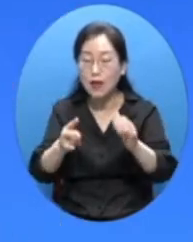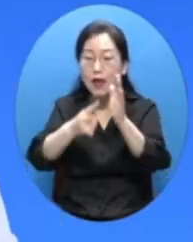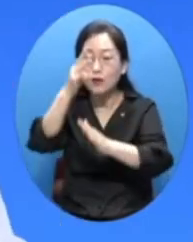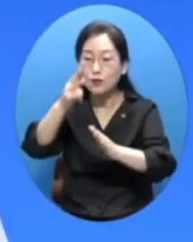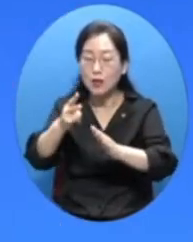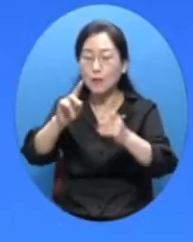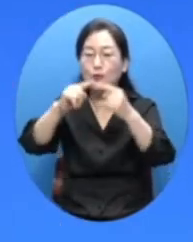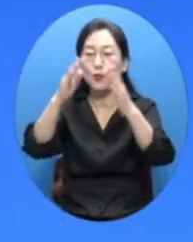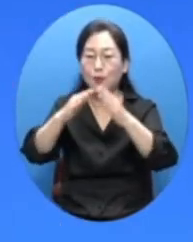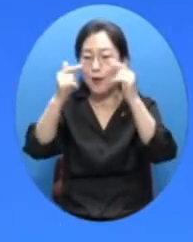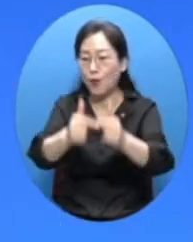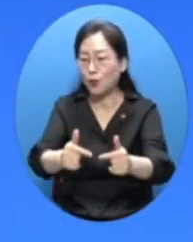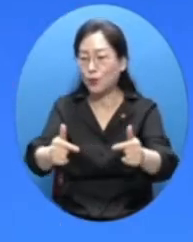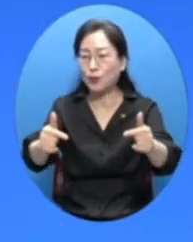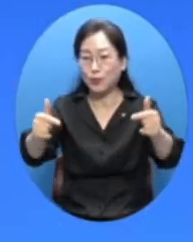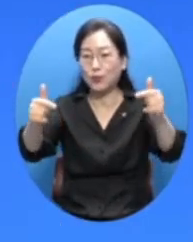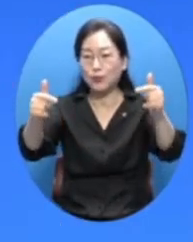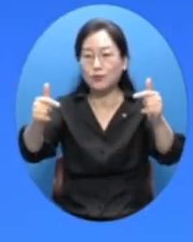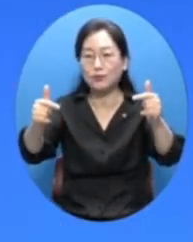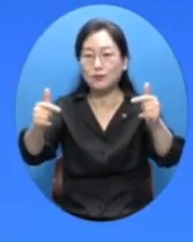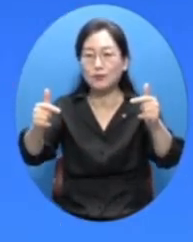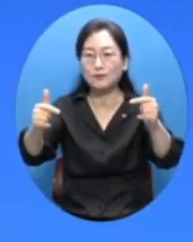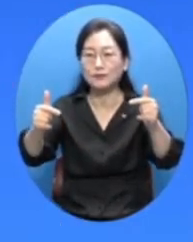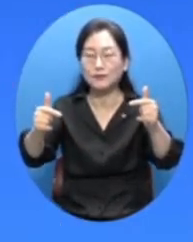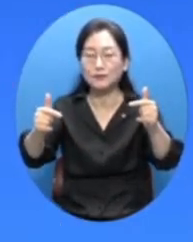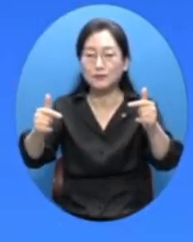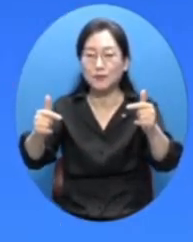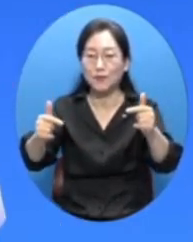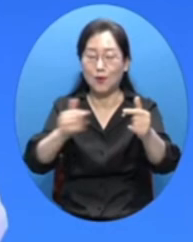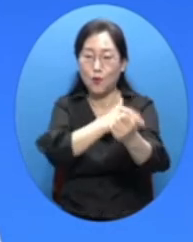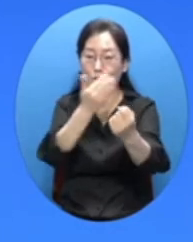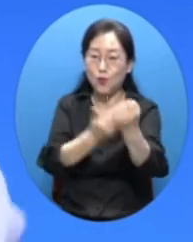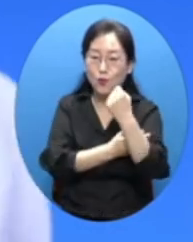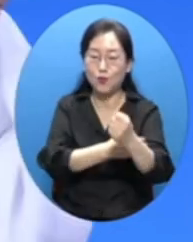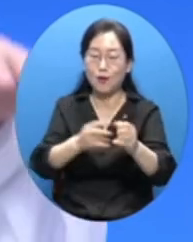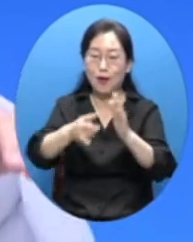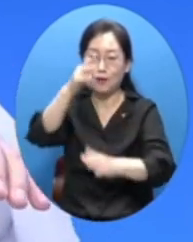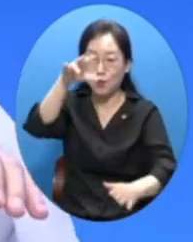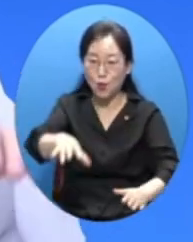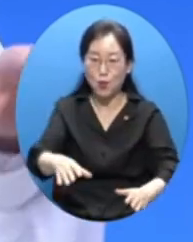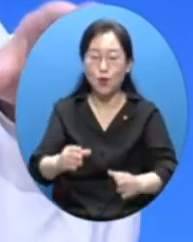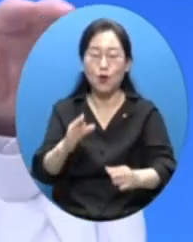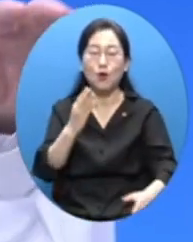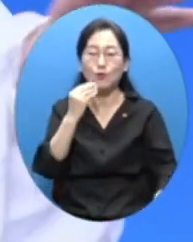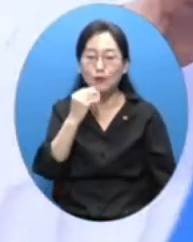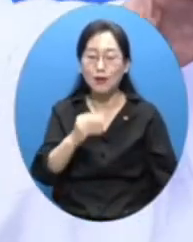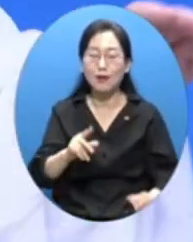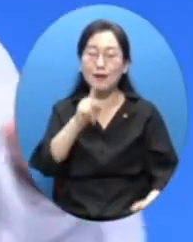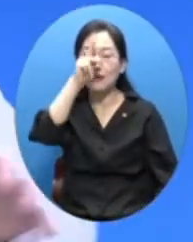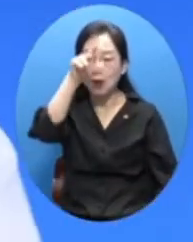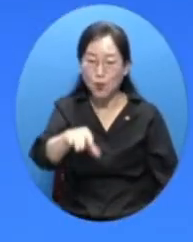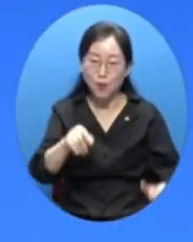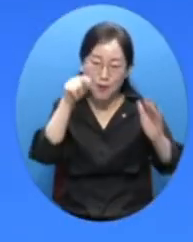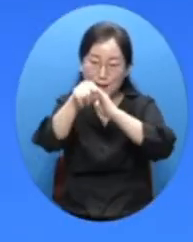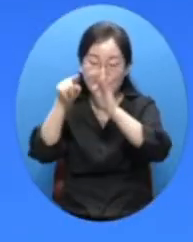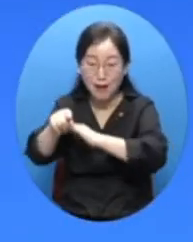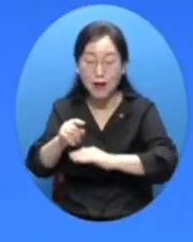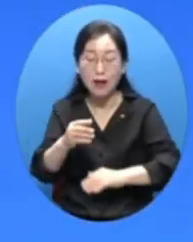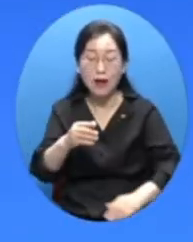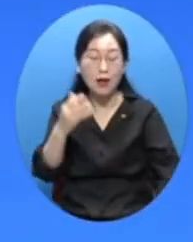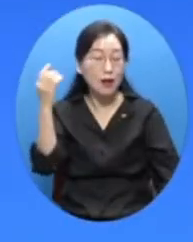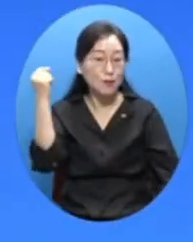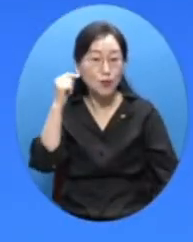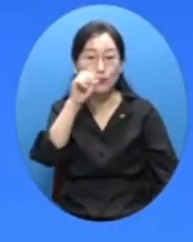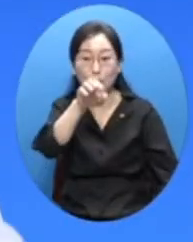막 크게 부흥하니까 권능 받고 예루살렘 그 다음에 온 유대와 사마리아 땅까지 봄을 전해야 되는데 여기가